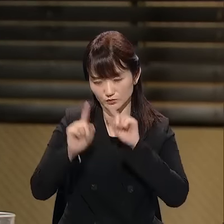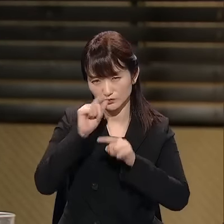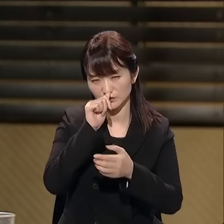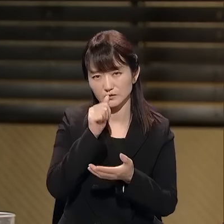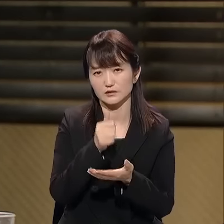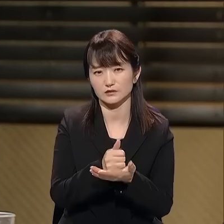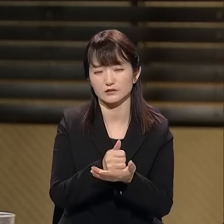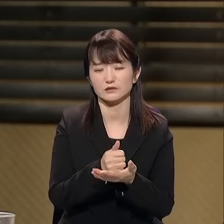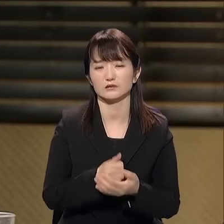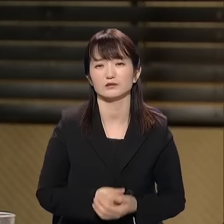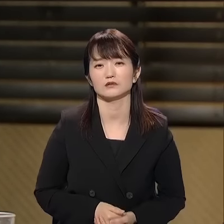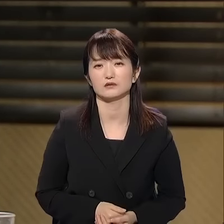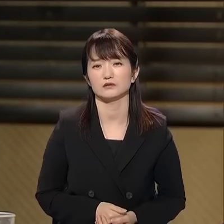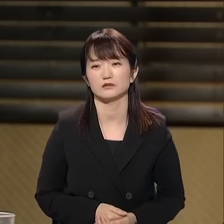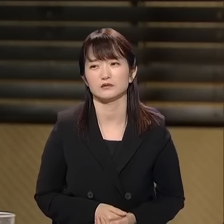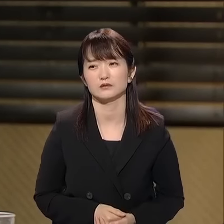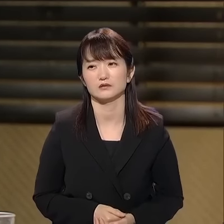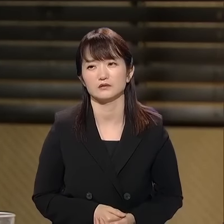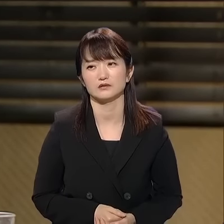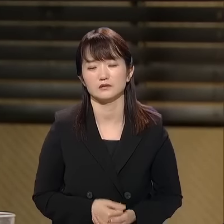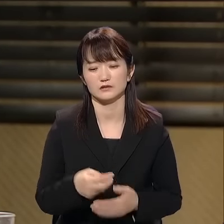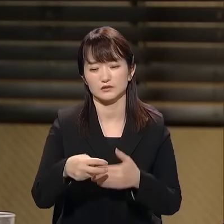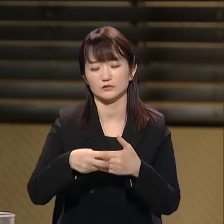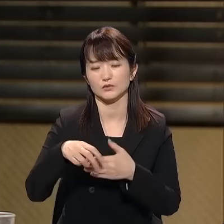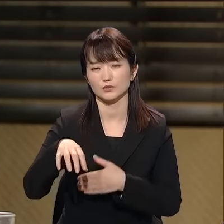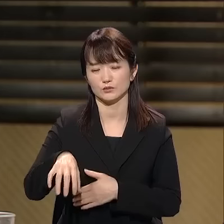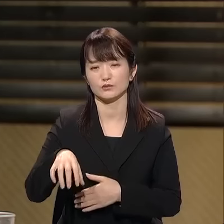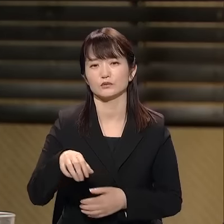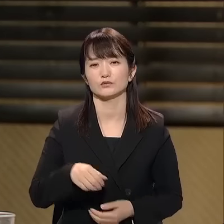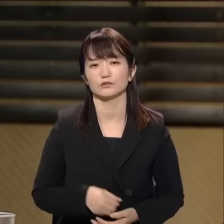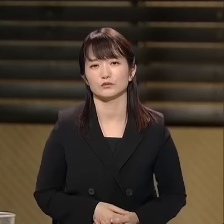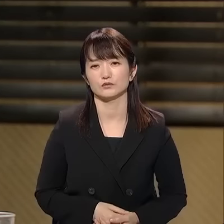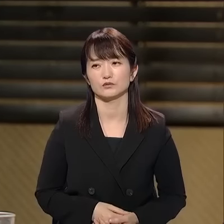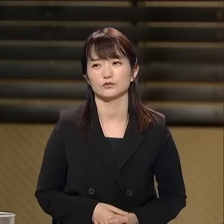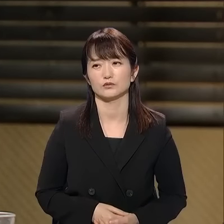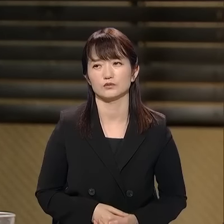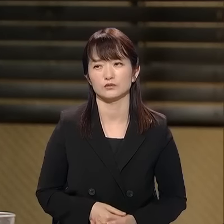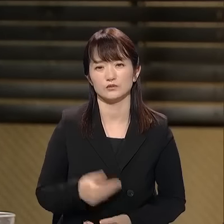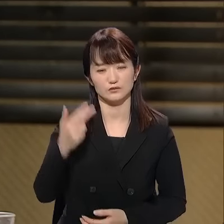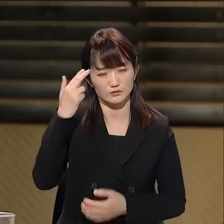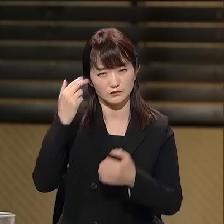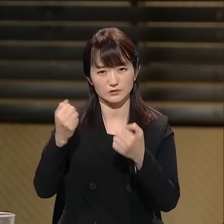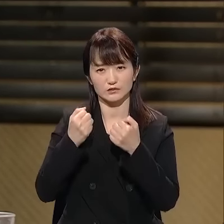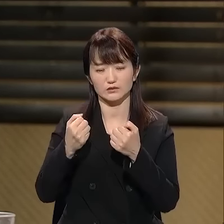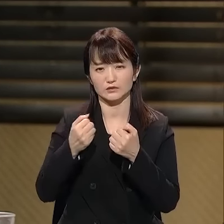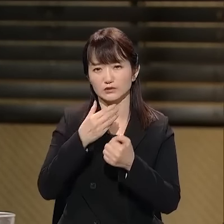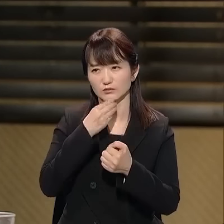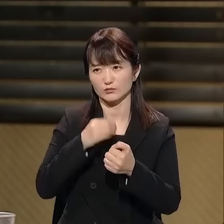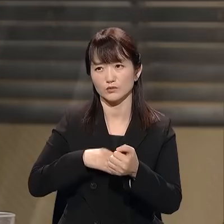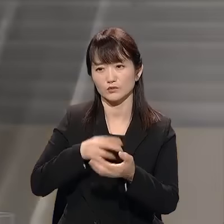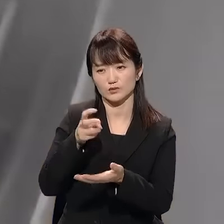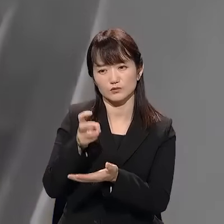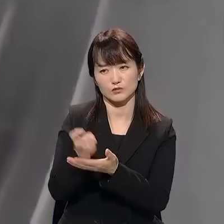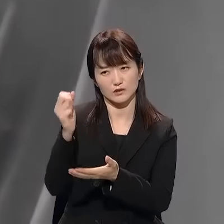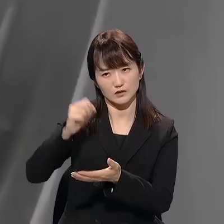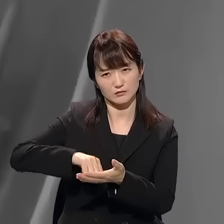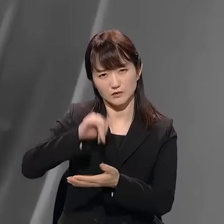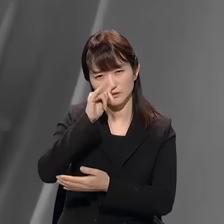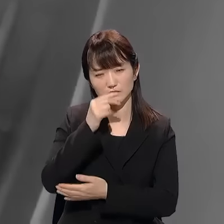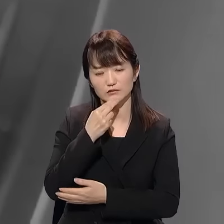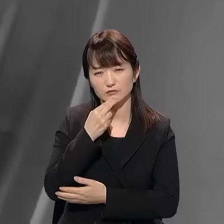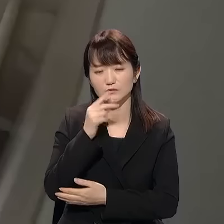될 거고 결국이 병원 같은 경우는 정신건강 복지법 위반이 되는지가 문제가 되는데 이런 거죠